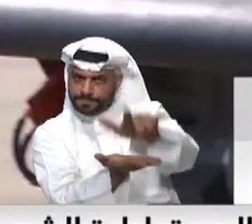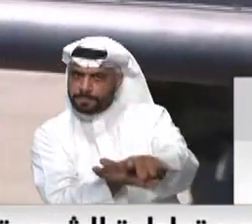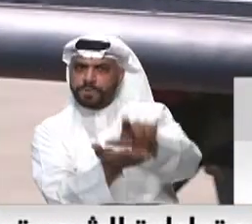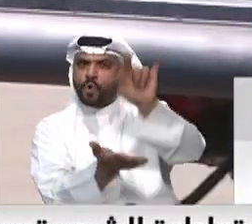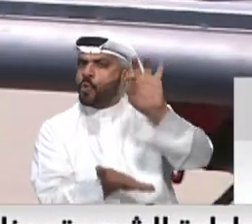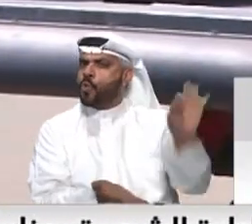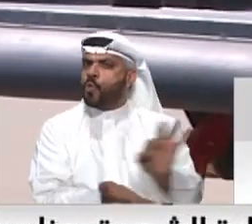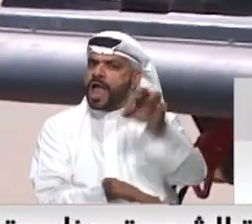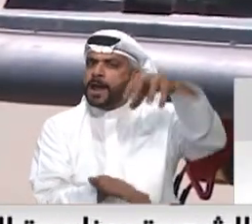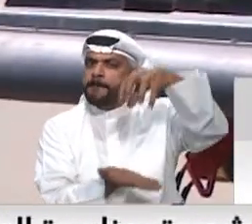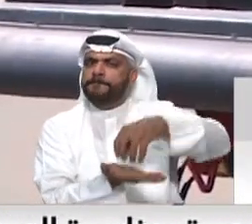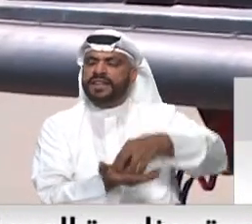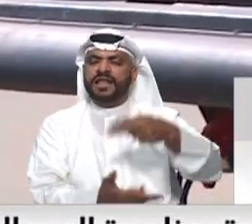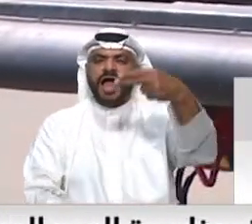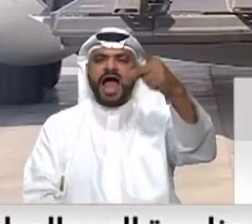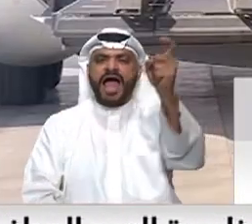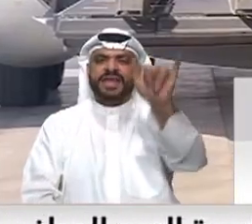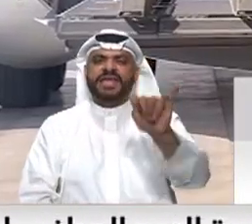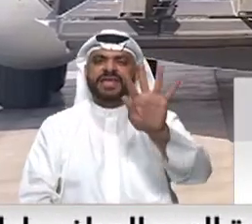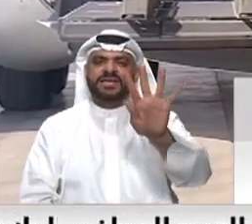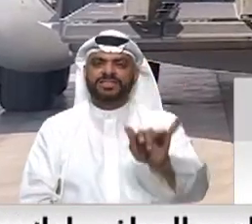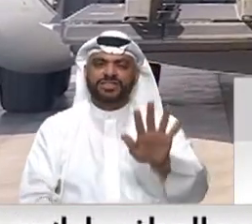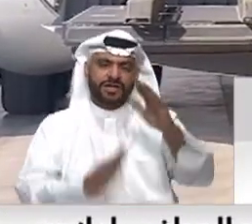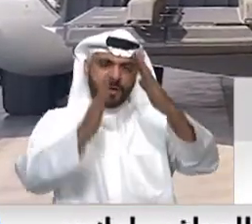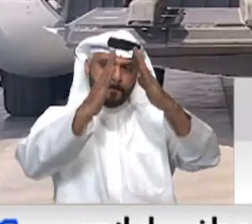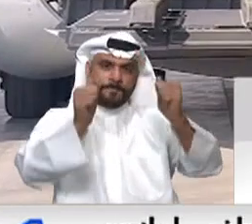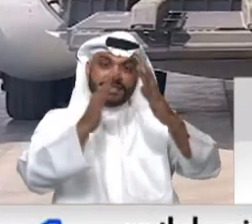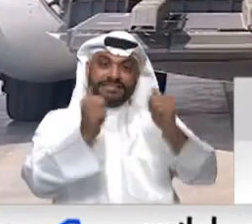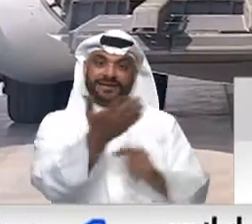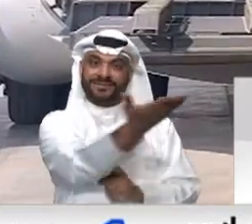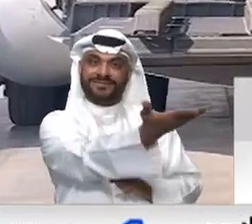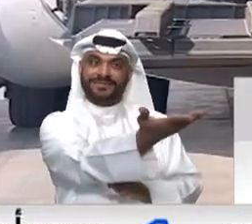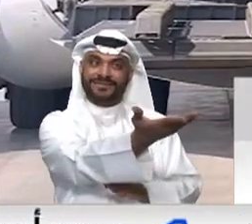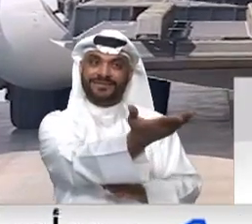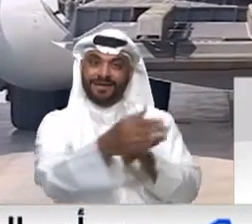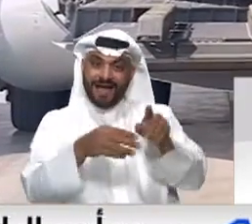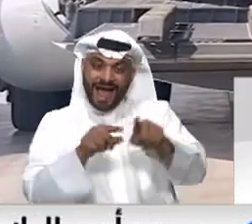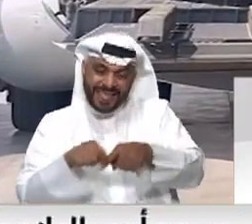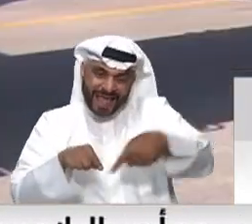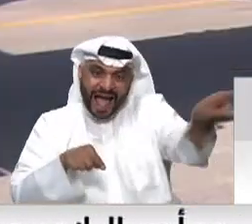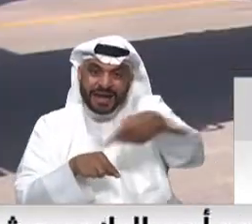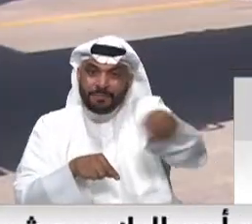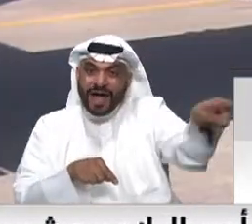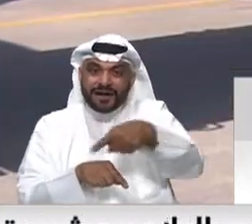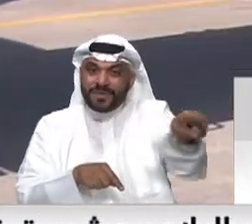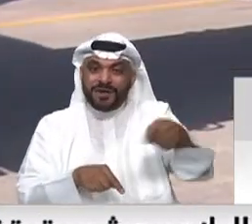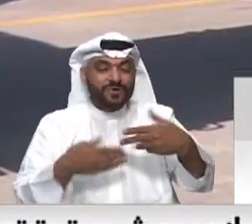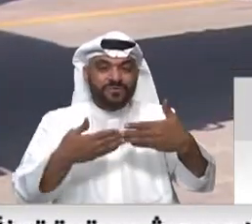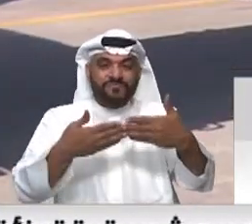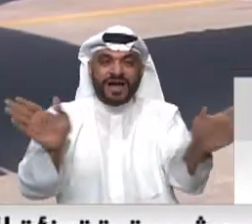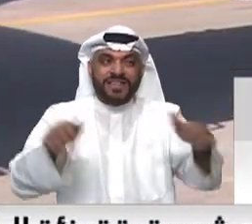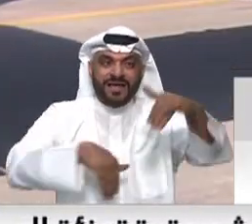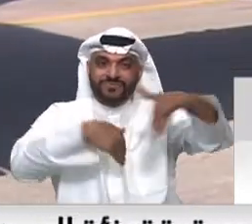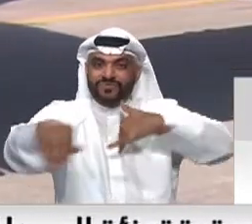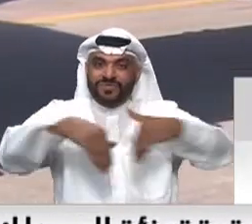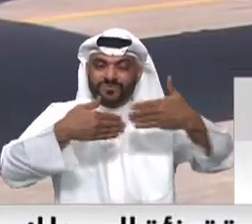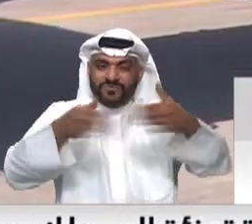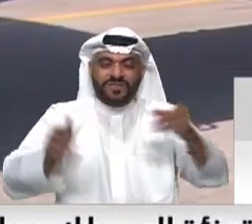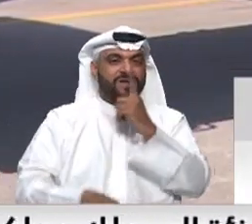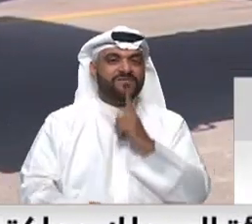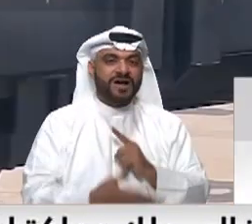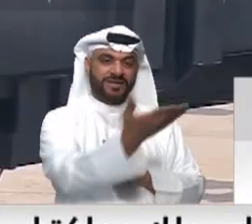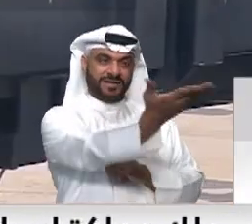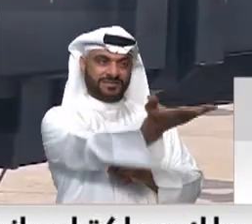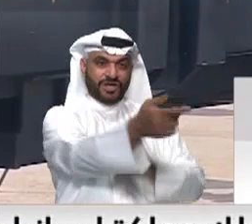إلى مدينة العريش المصرية لنقل المساعدات الإغاثية المختلفة إلى الشعب الفلسطيني، حيث وصلت لمطار العريش